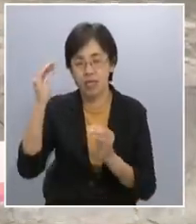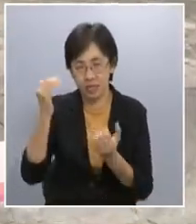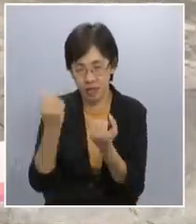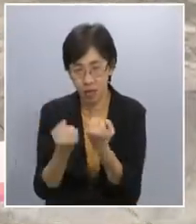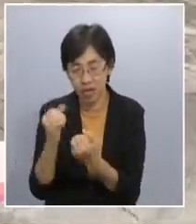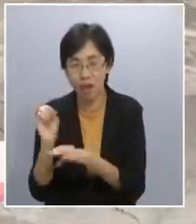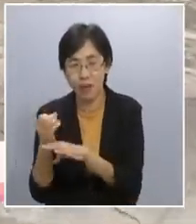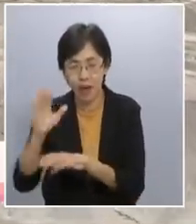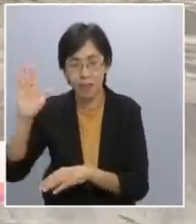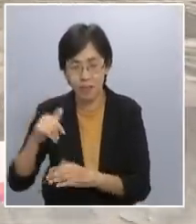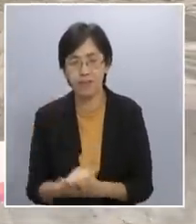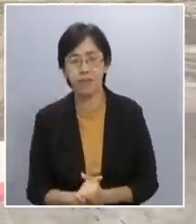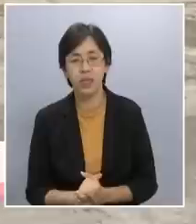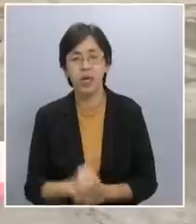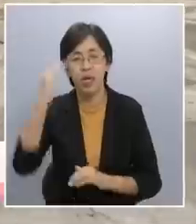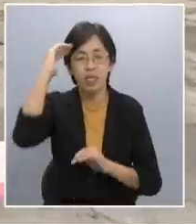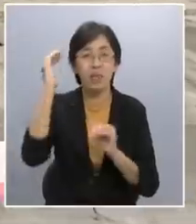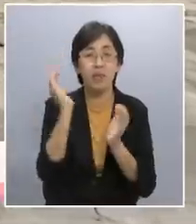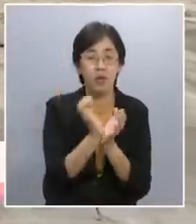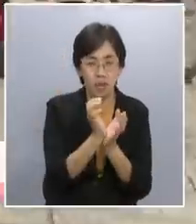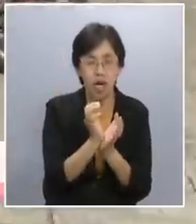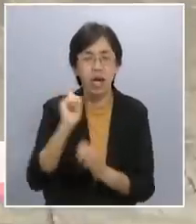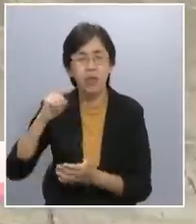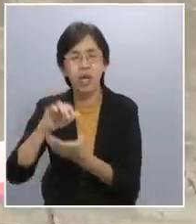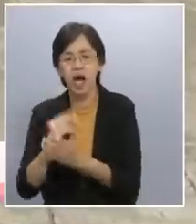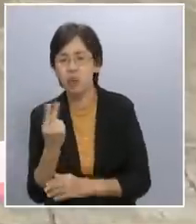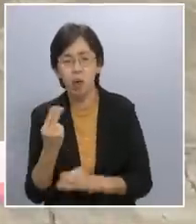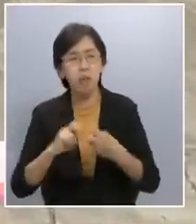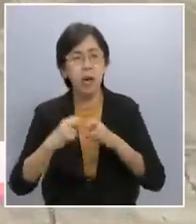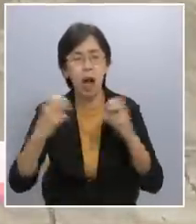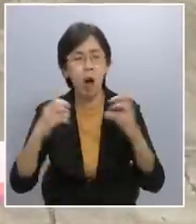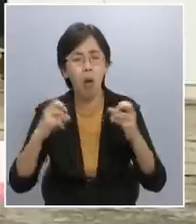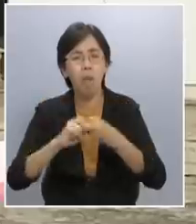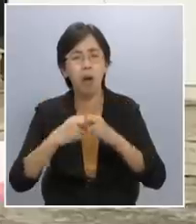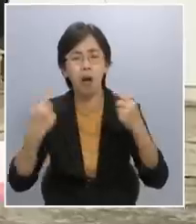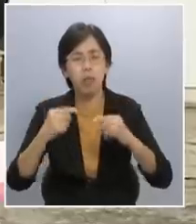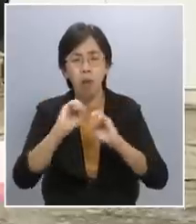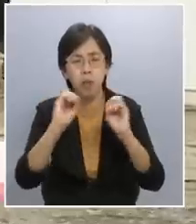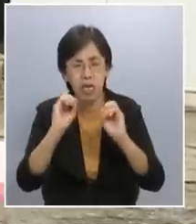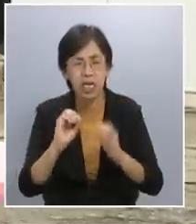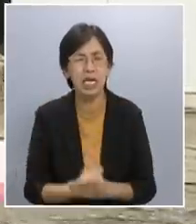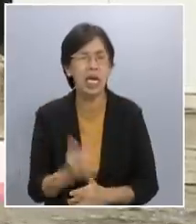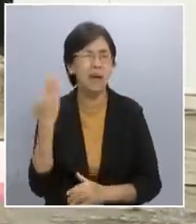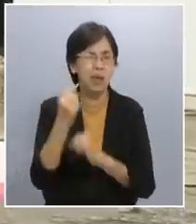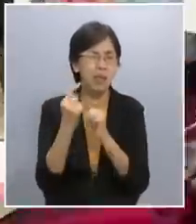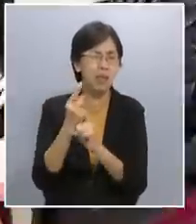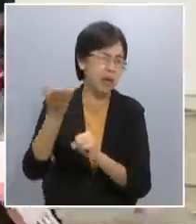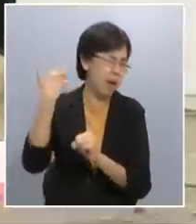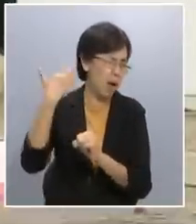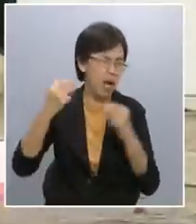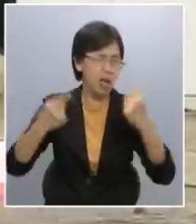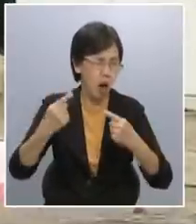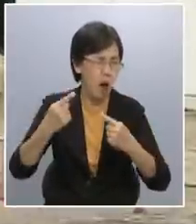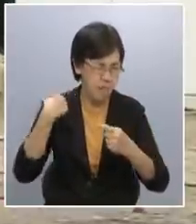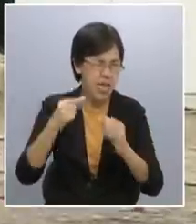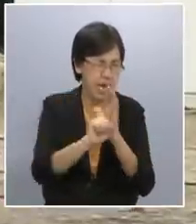าที่ผ่านมาพลตำรวจโทปัญญาและภรรยาแทบจะไม่เคยทะเลาะกันเลยเคยได้ยินครั้งเดียวก็คือเมื่อหลายปีแล้วลองฟังเสียง